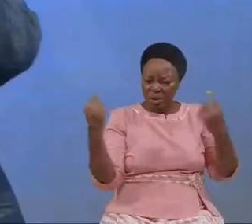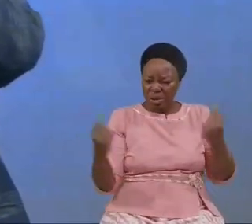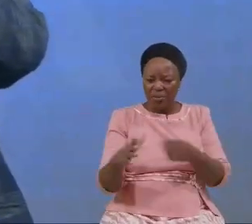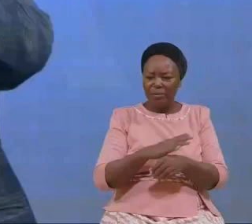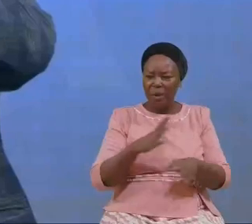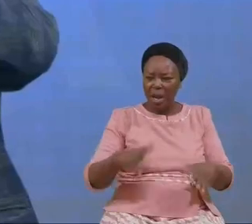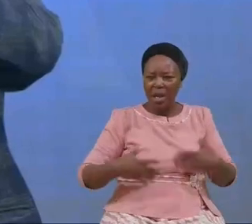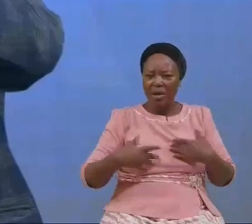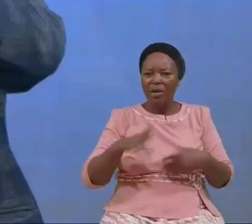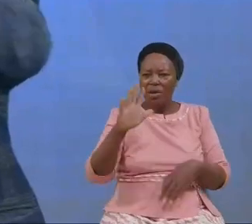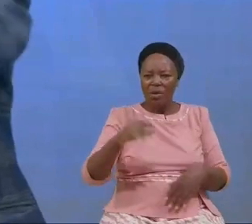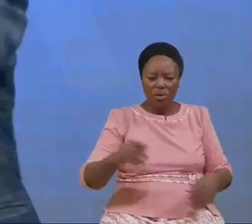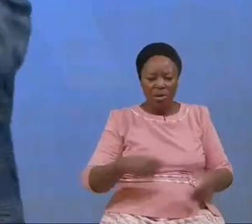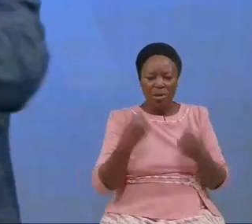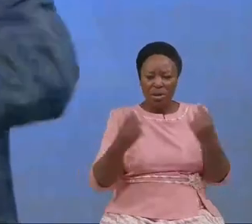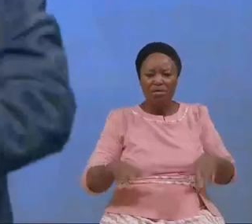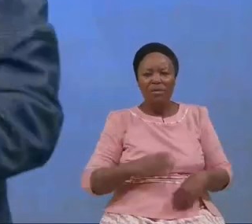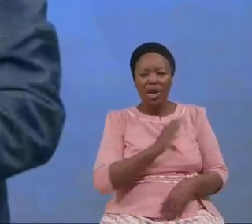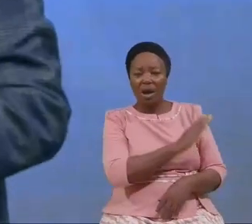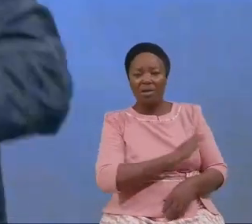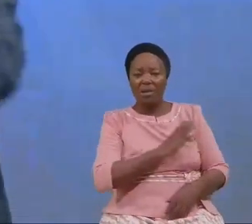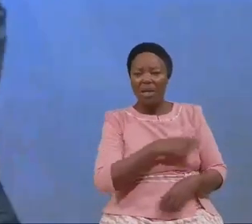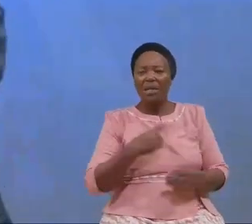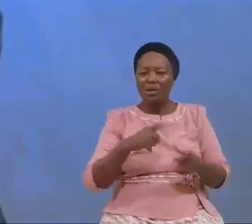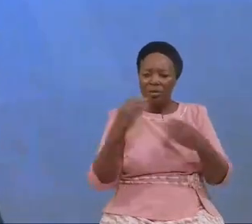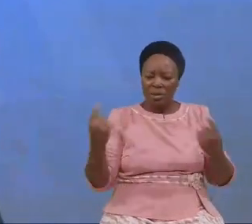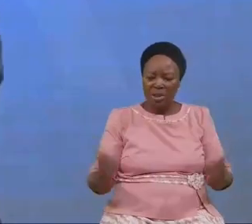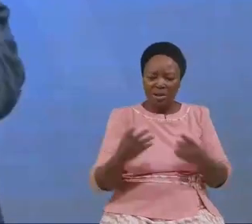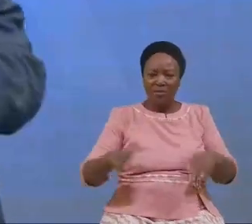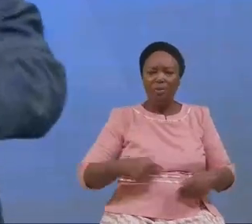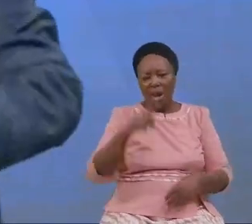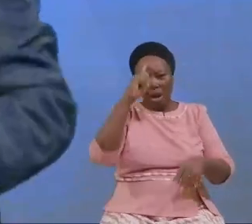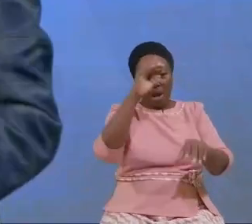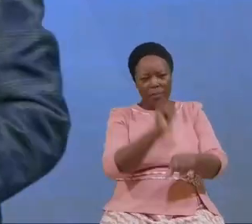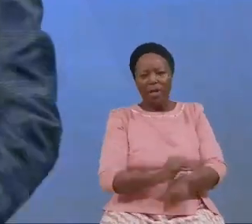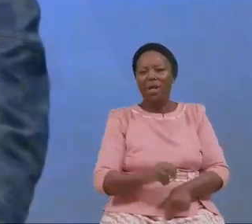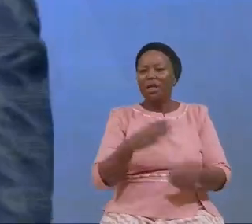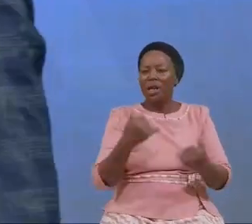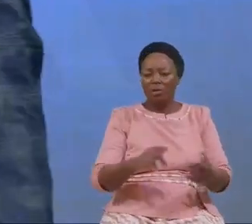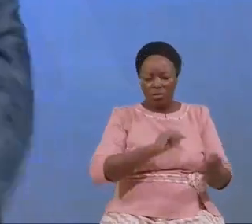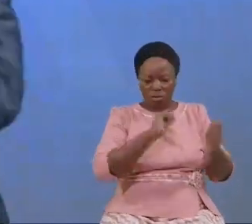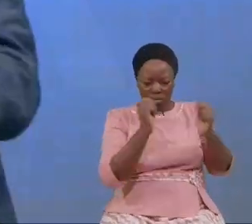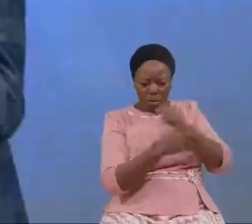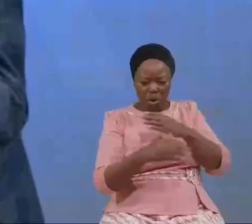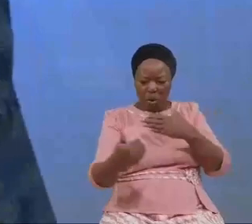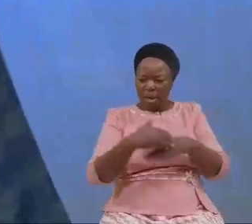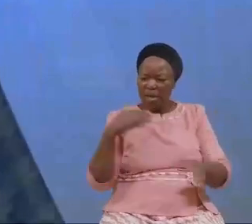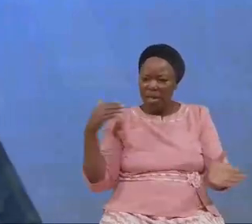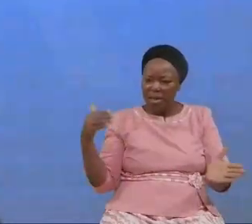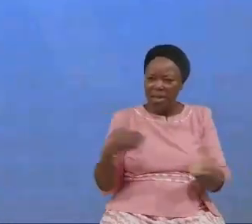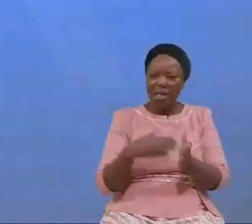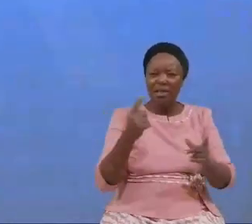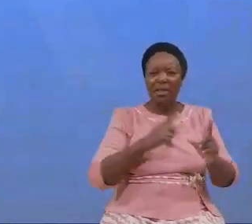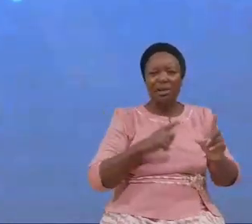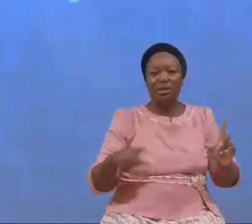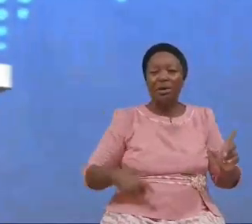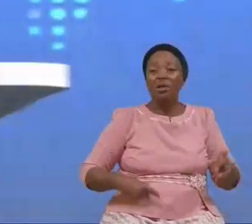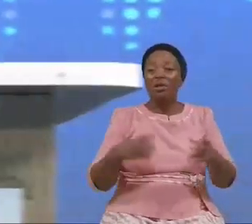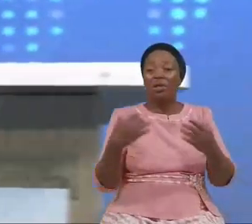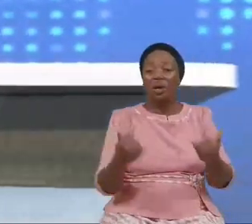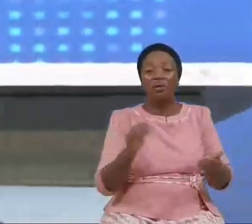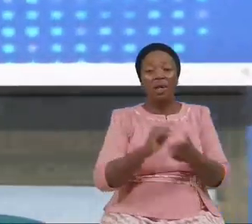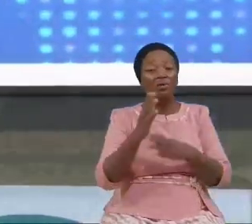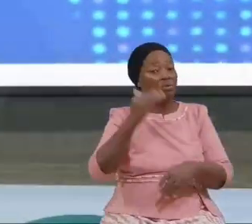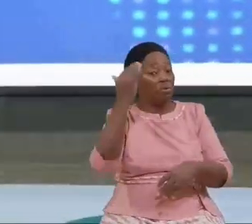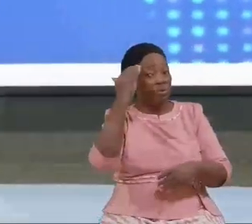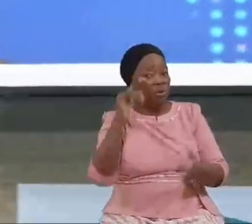ton caractère pécheur tes habitudes pécheresses t'ont tourné le dos contre Dieu maintenant que tu réalises